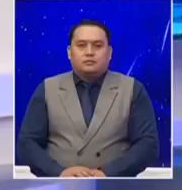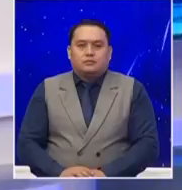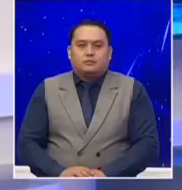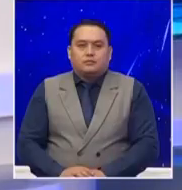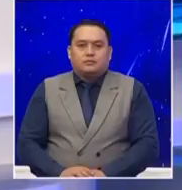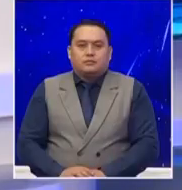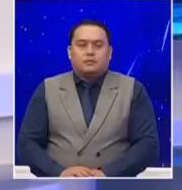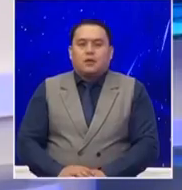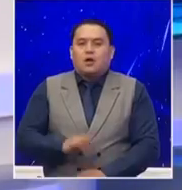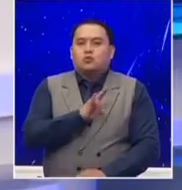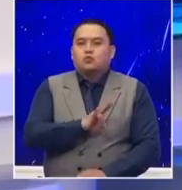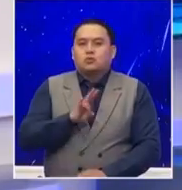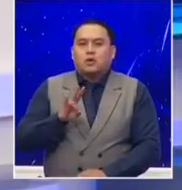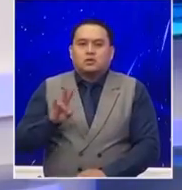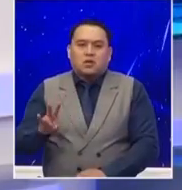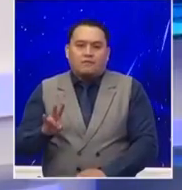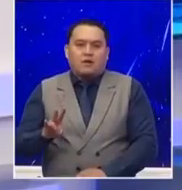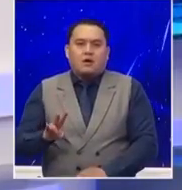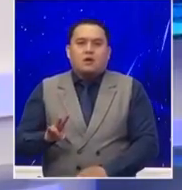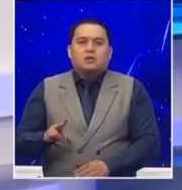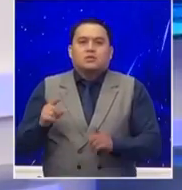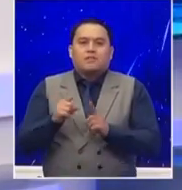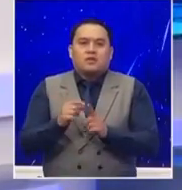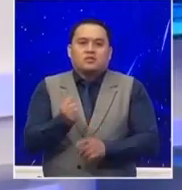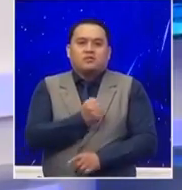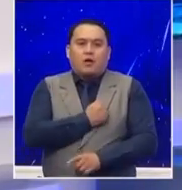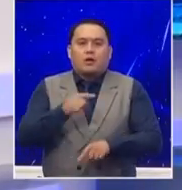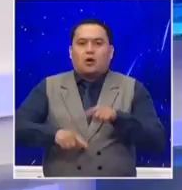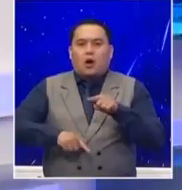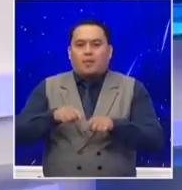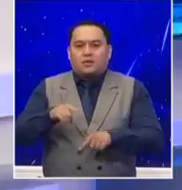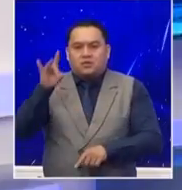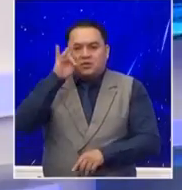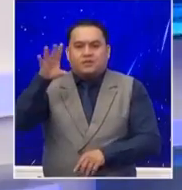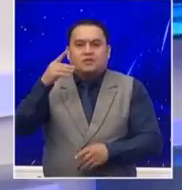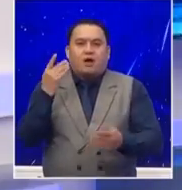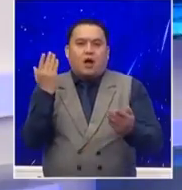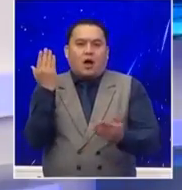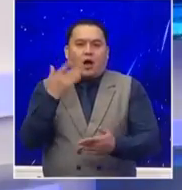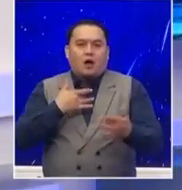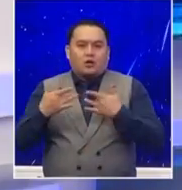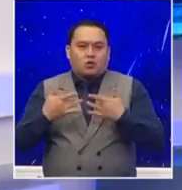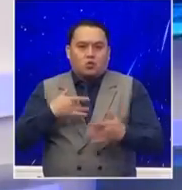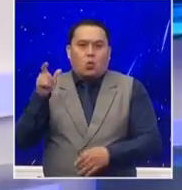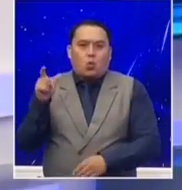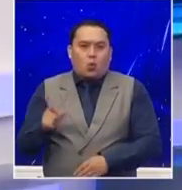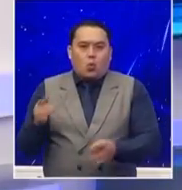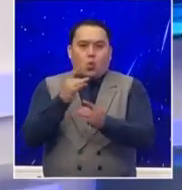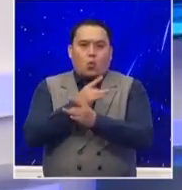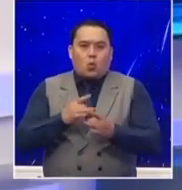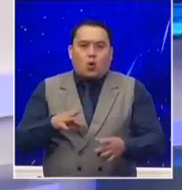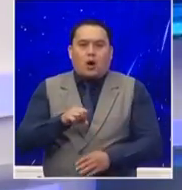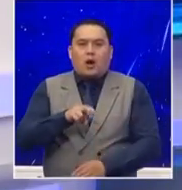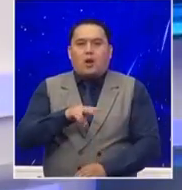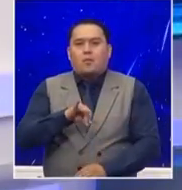Первый президент Республики Казахстан Нурсултан Назарбаев выразил слова соболезнования родным и близким известного актера и деятеля культуры